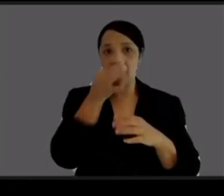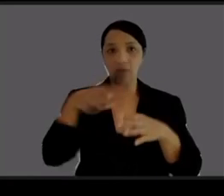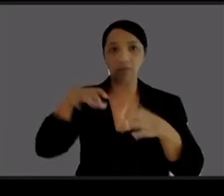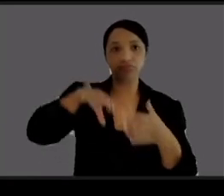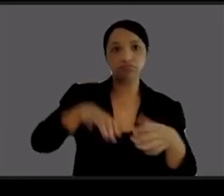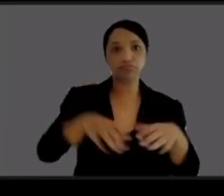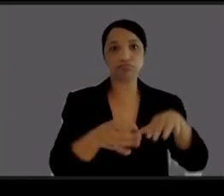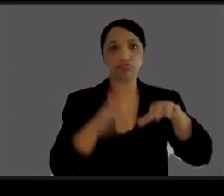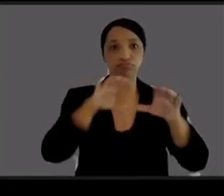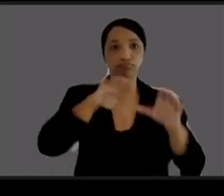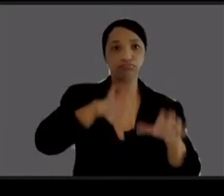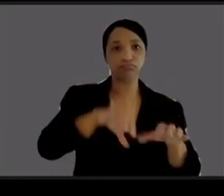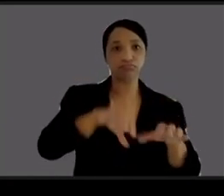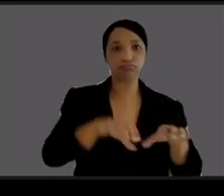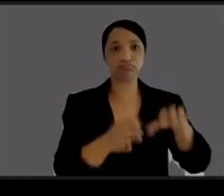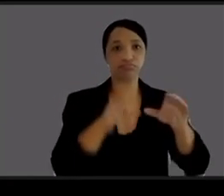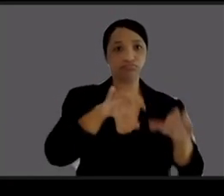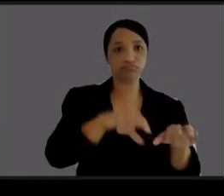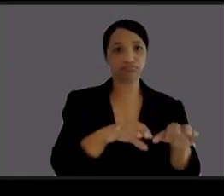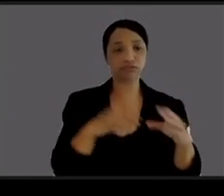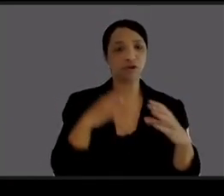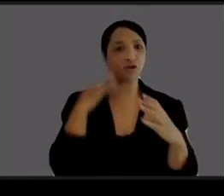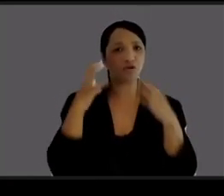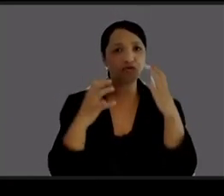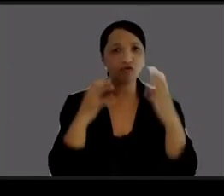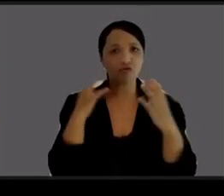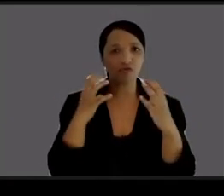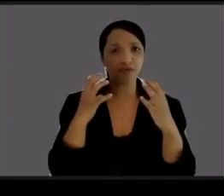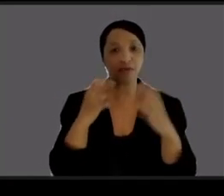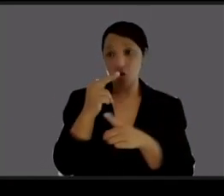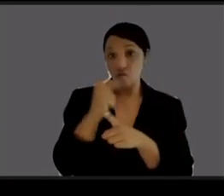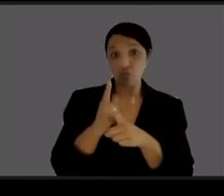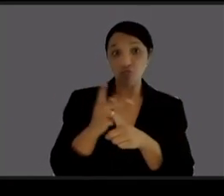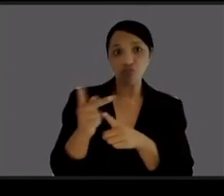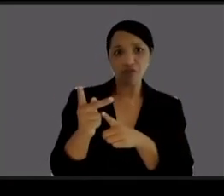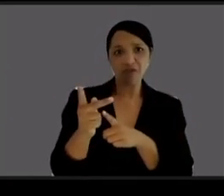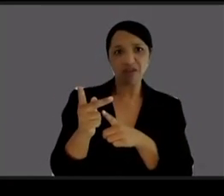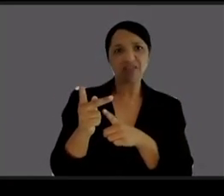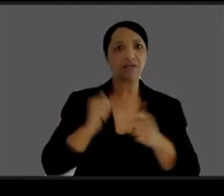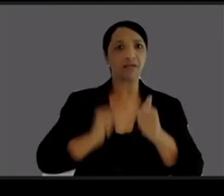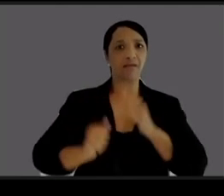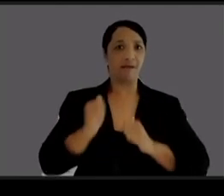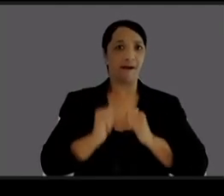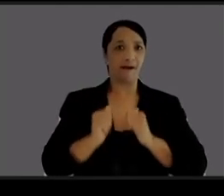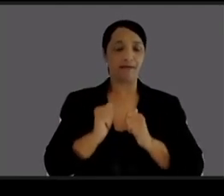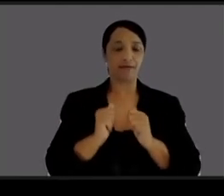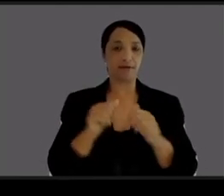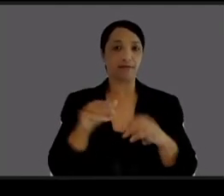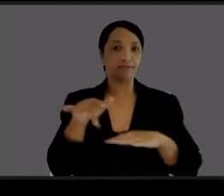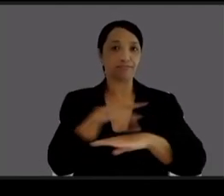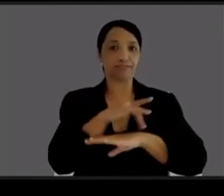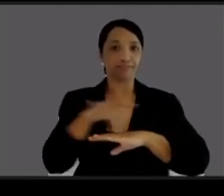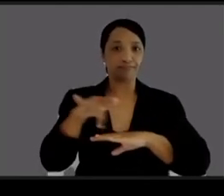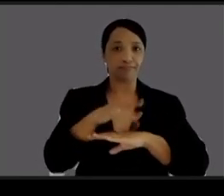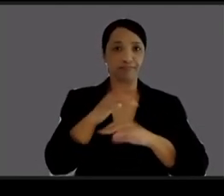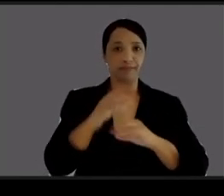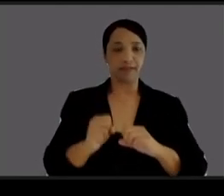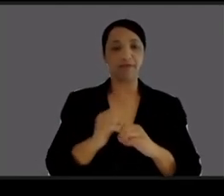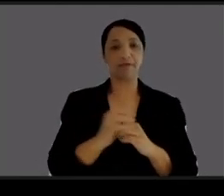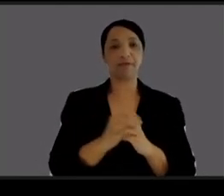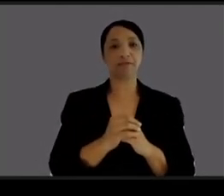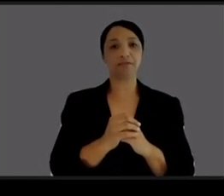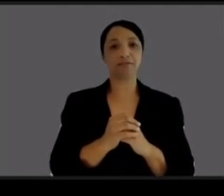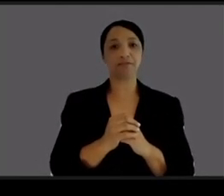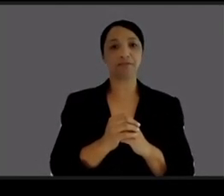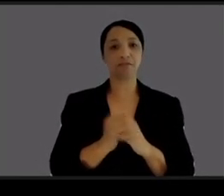اسدين يناكو توسا كابوكي وهو فن سنسوي الاعلامي اداء جديد وغير عادي ظهر